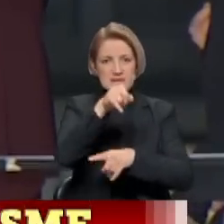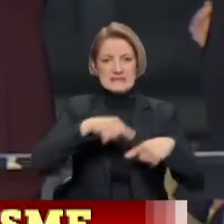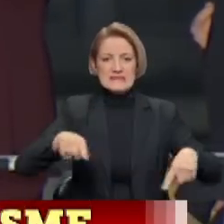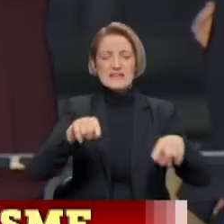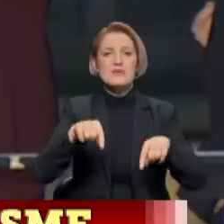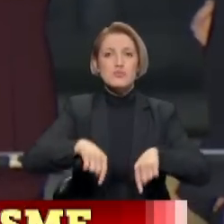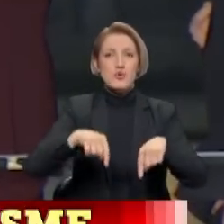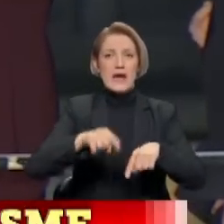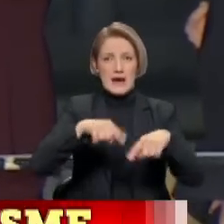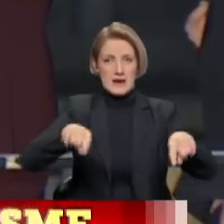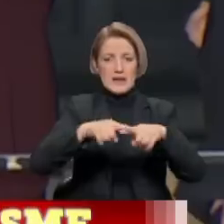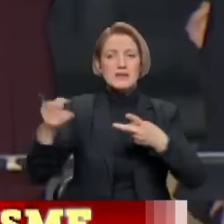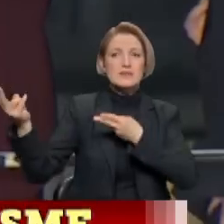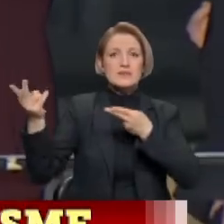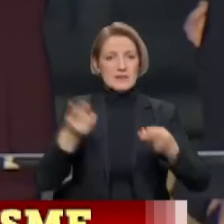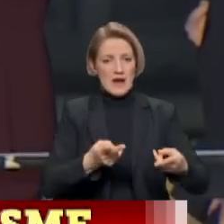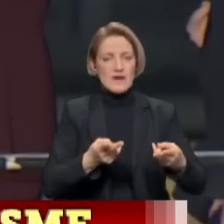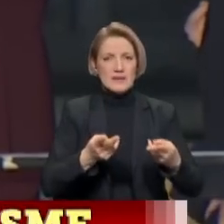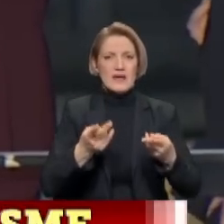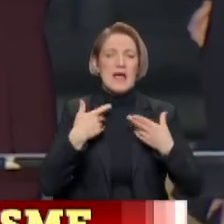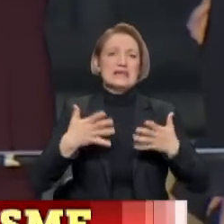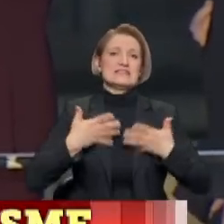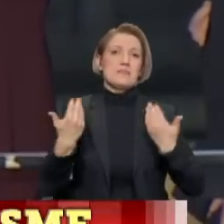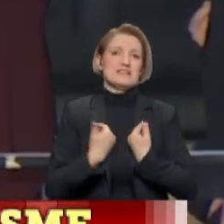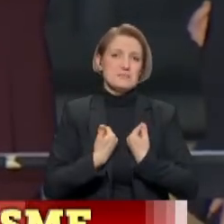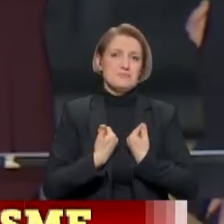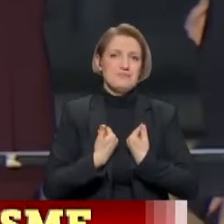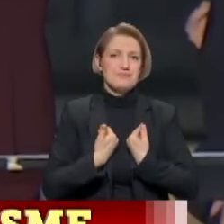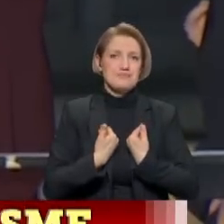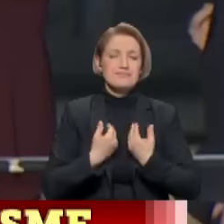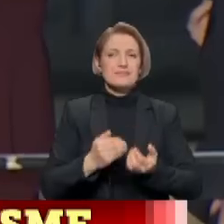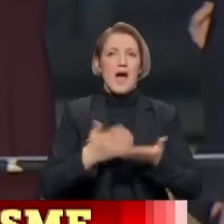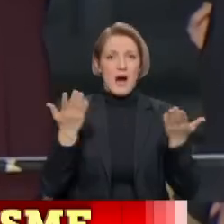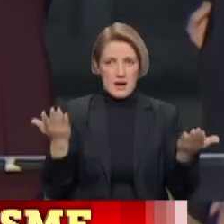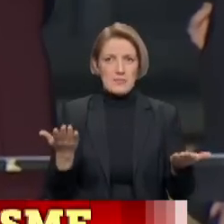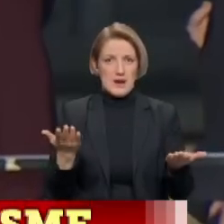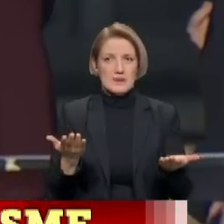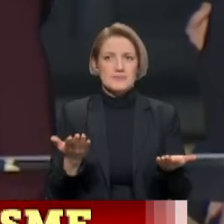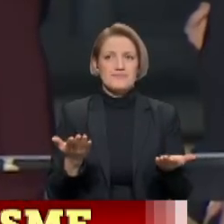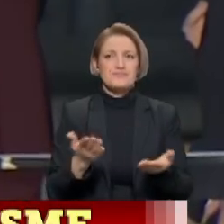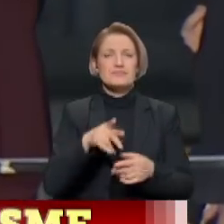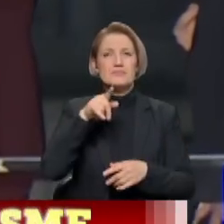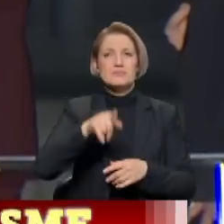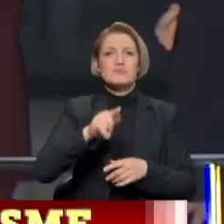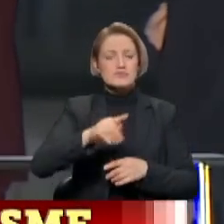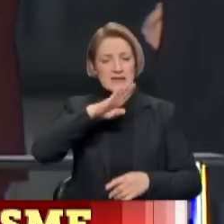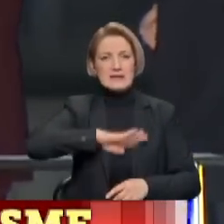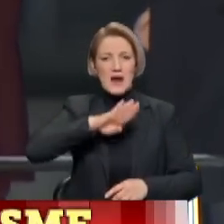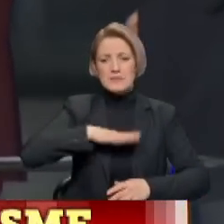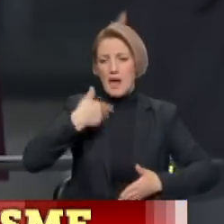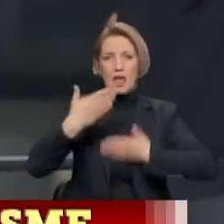sizleri buraya davet etmeyi elbette istemezdim. Ama bu